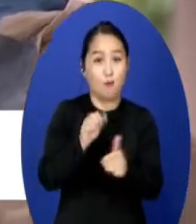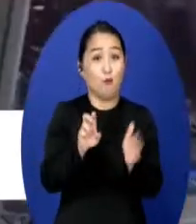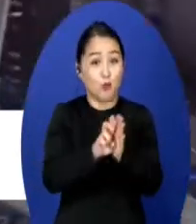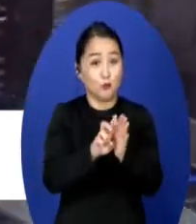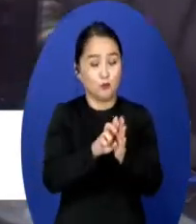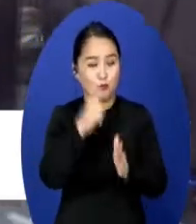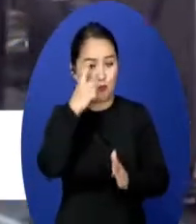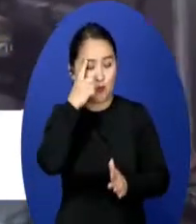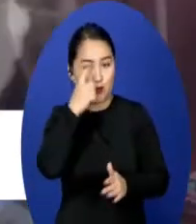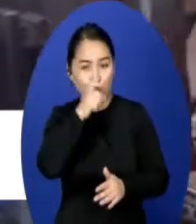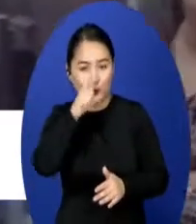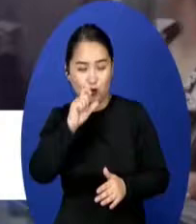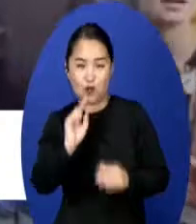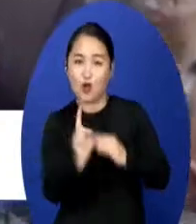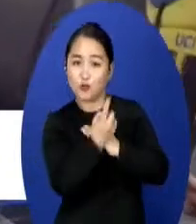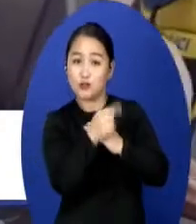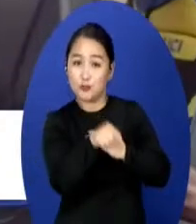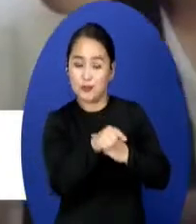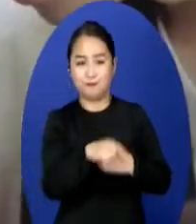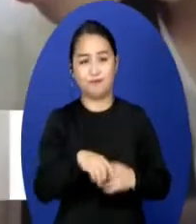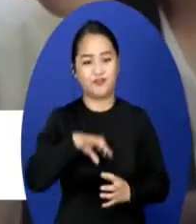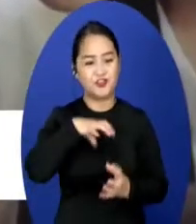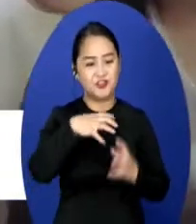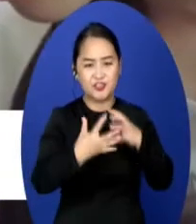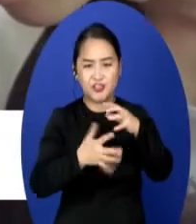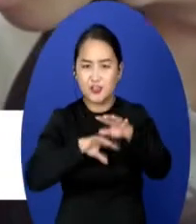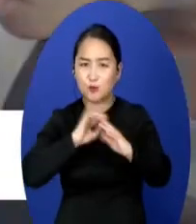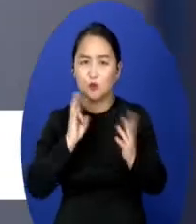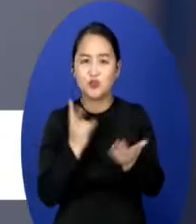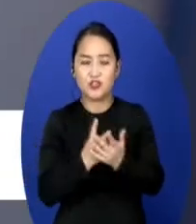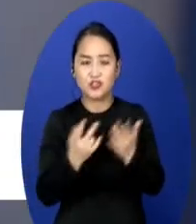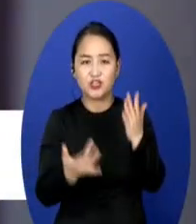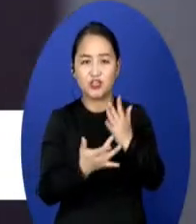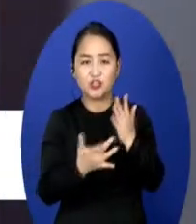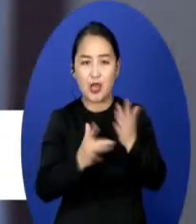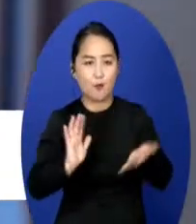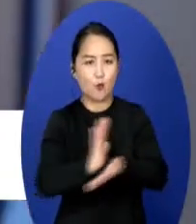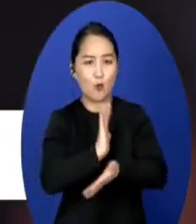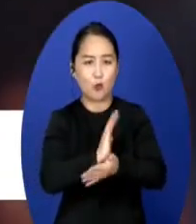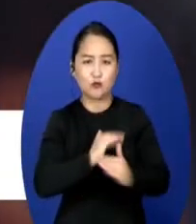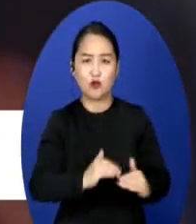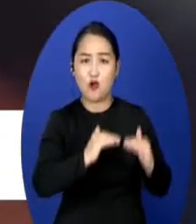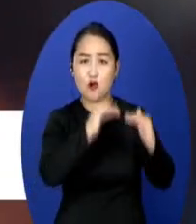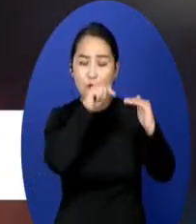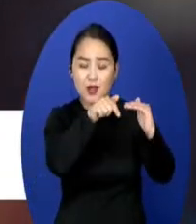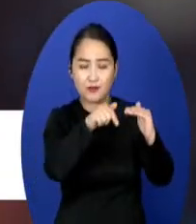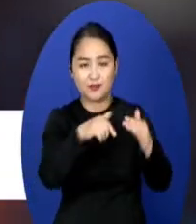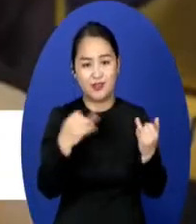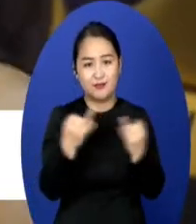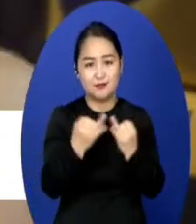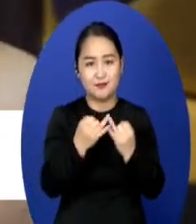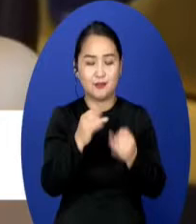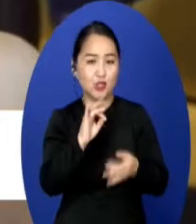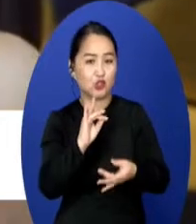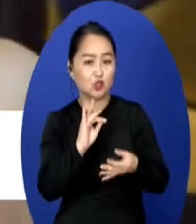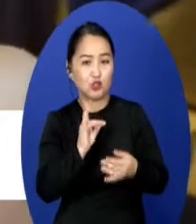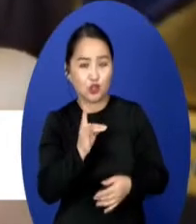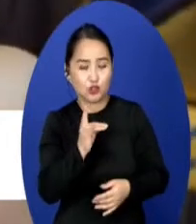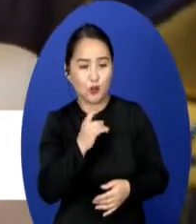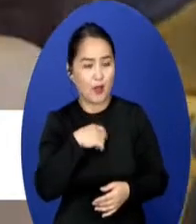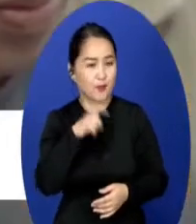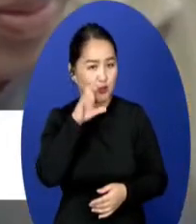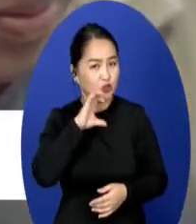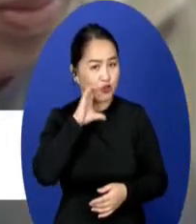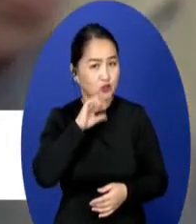байна. Дэлхийд даяар техник технологи хурдтай хөгжиж байгаа энэ үед цахим тоглоом сонирхогчид илүү нэмэгдэх хандлагатай